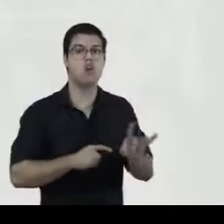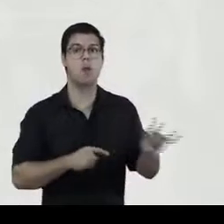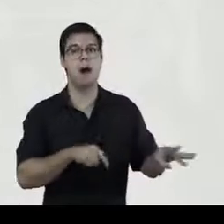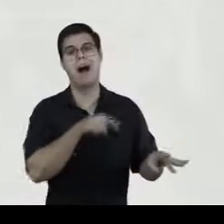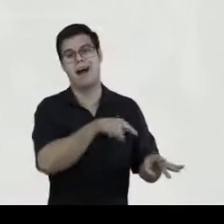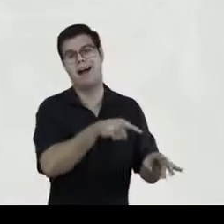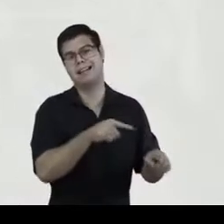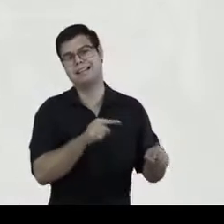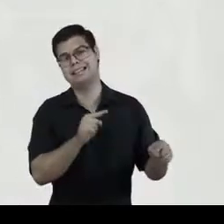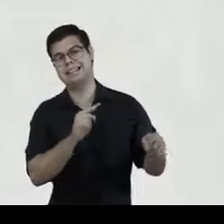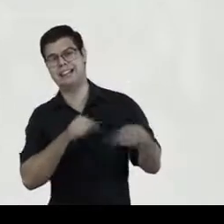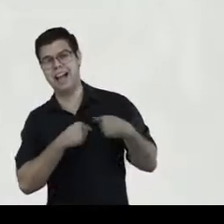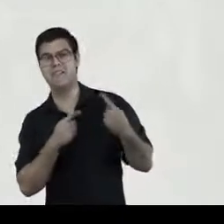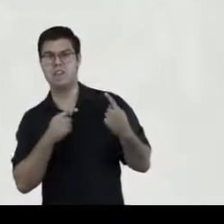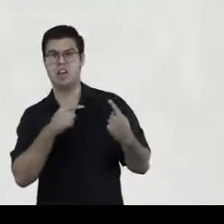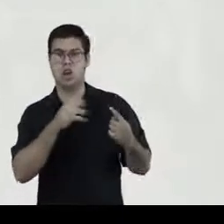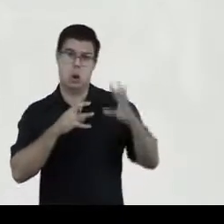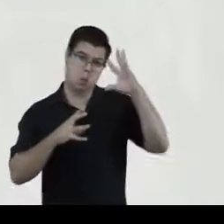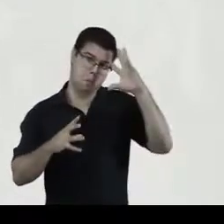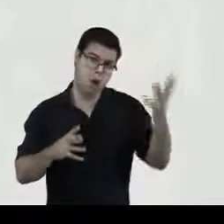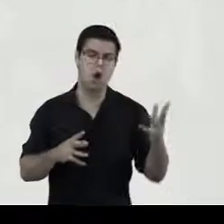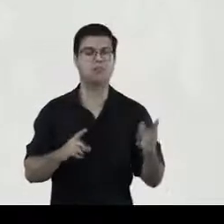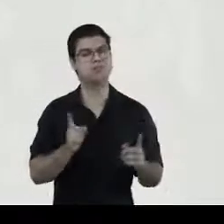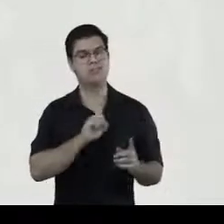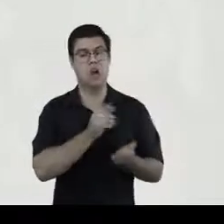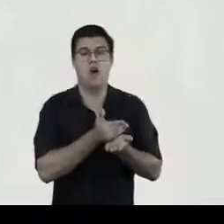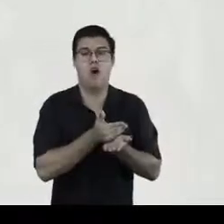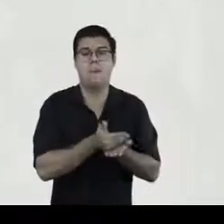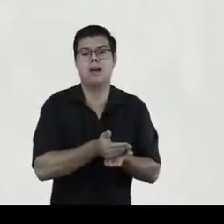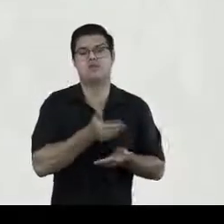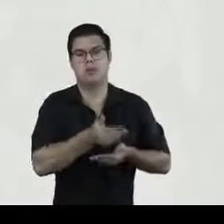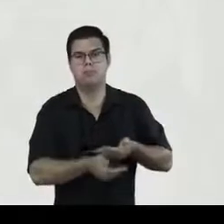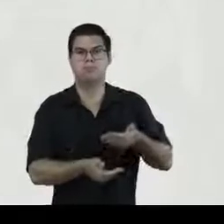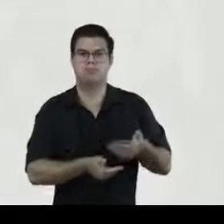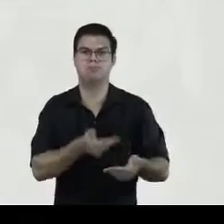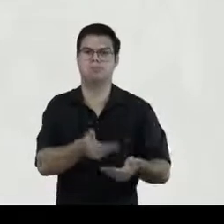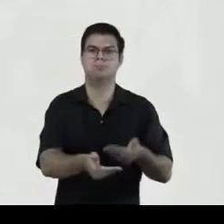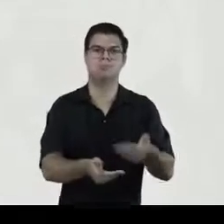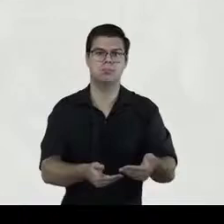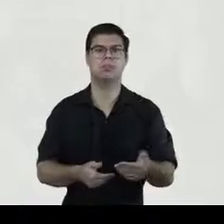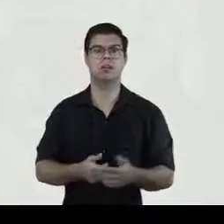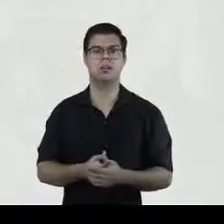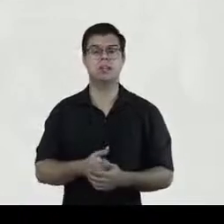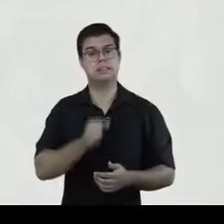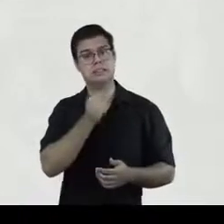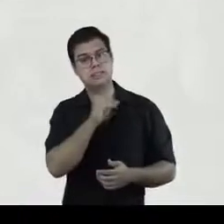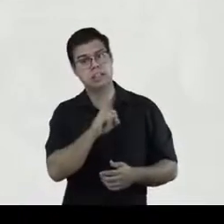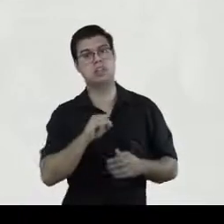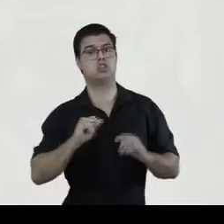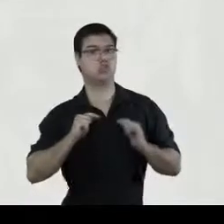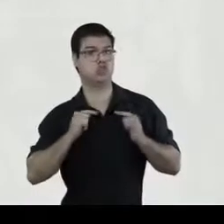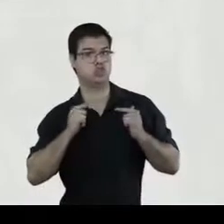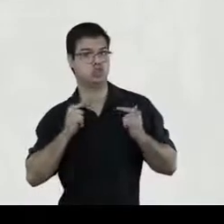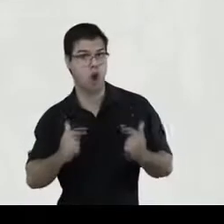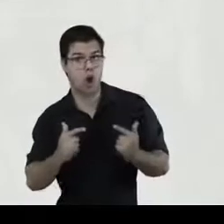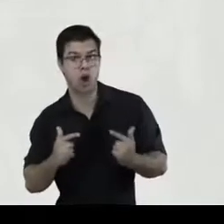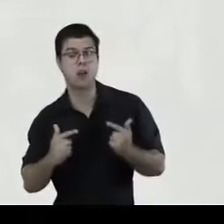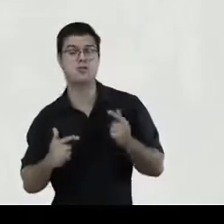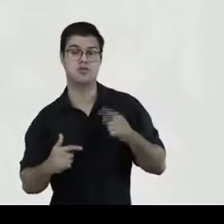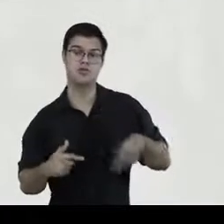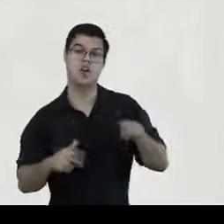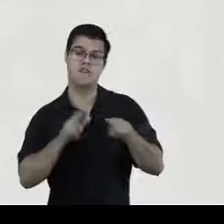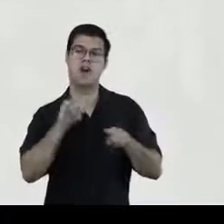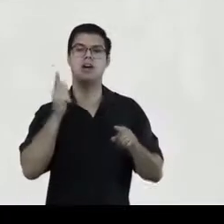und mit etwas Glück werden wir demnächst womöglich Förderung bekommen, um das auch umzusetzen.